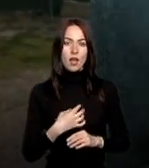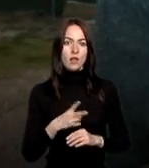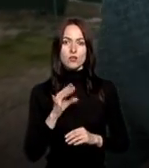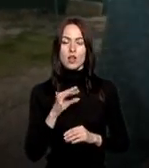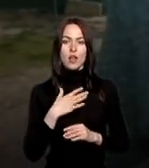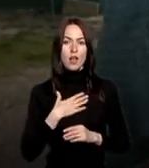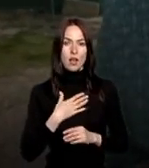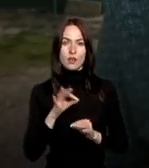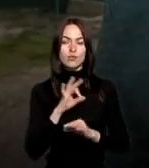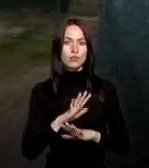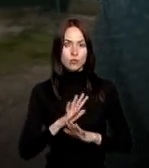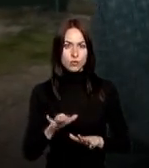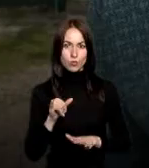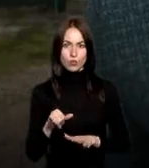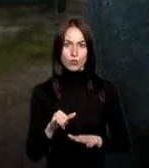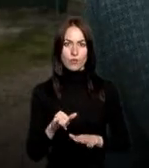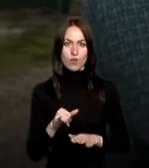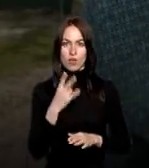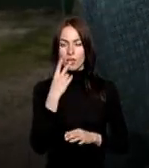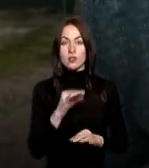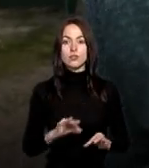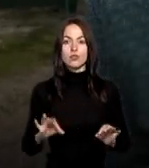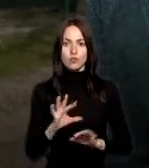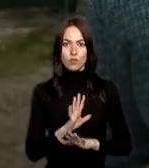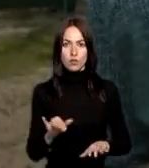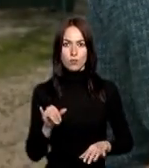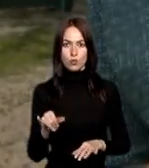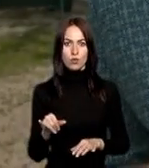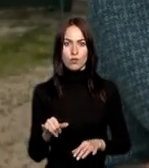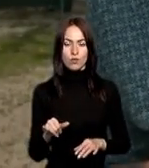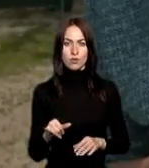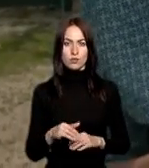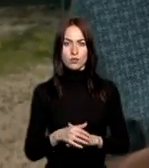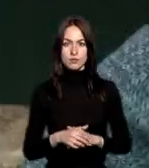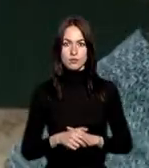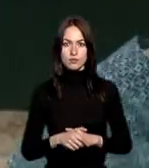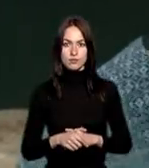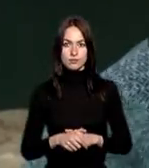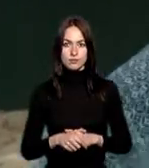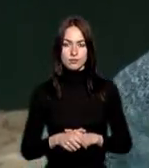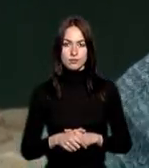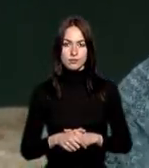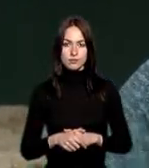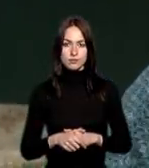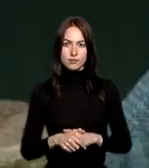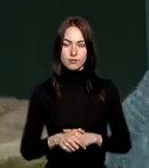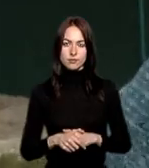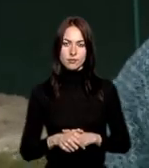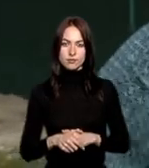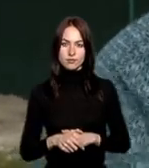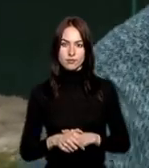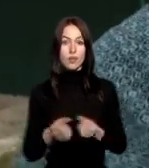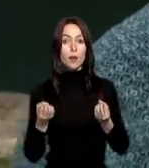чихав, ні там, ну, ніякого-то насморка, взагалі нічого не було. Він не кашляв, не чихав, ніякого нежиття, взагалі